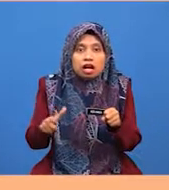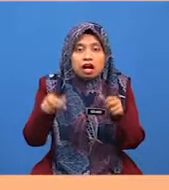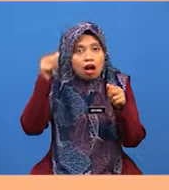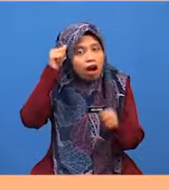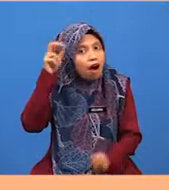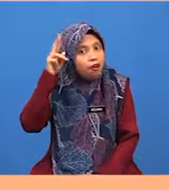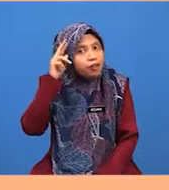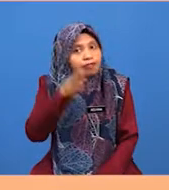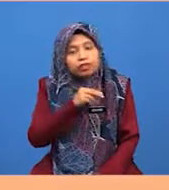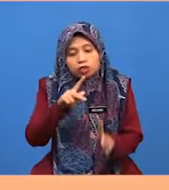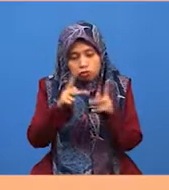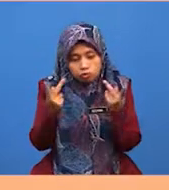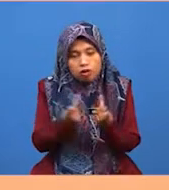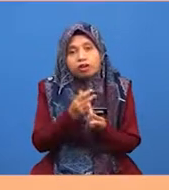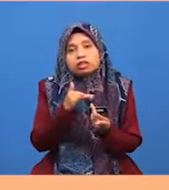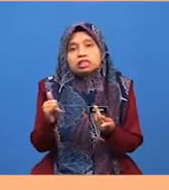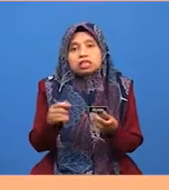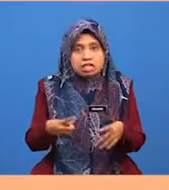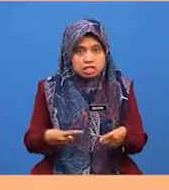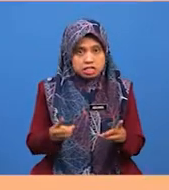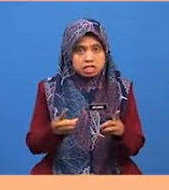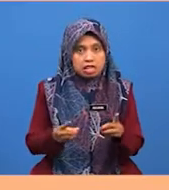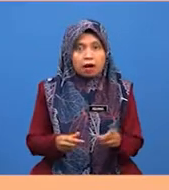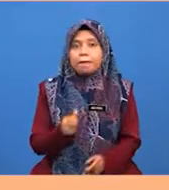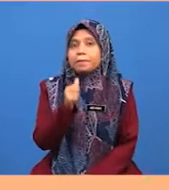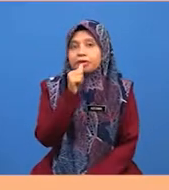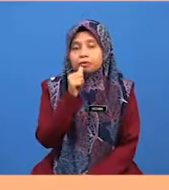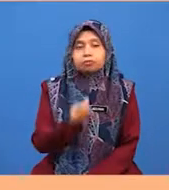Arif dan keluarganya sedang minum.